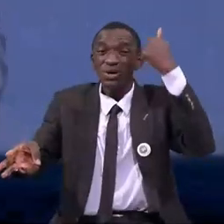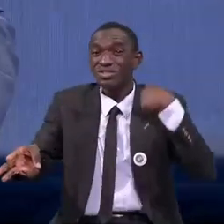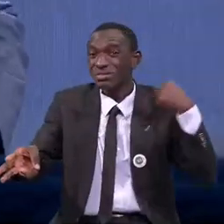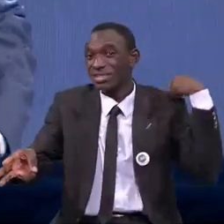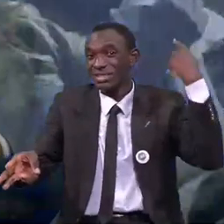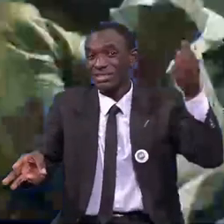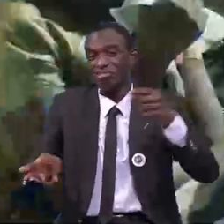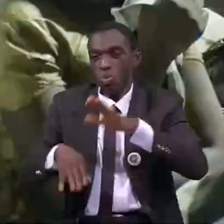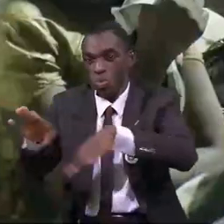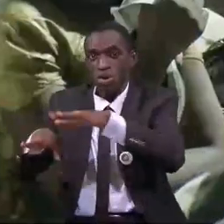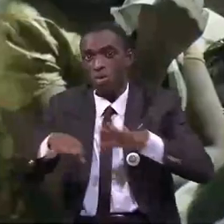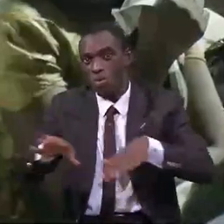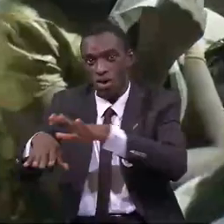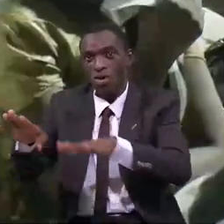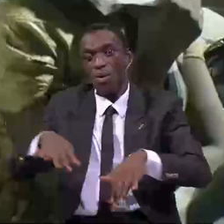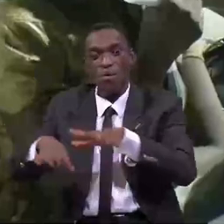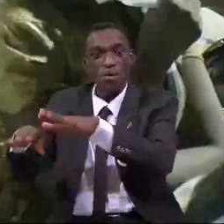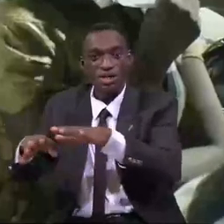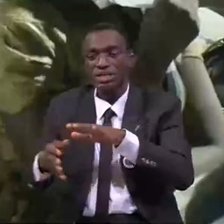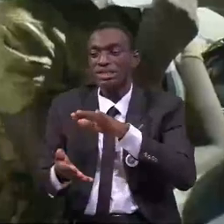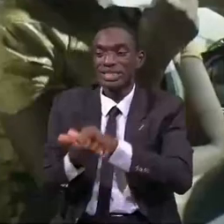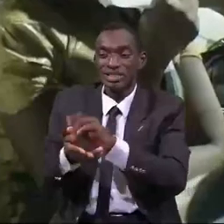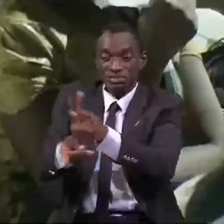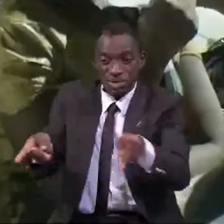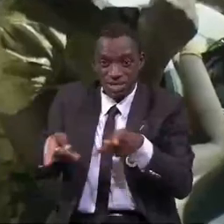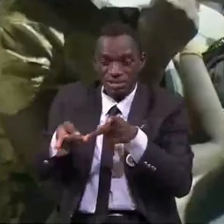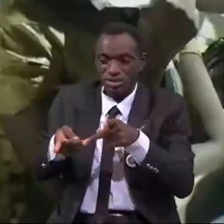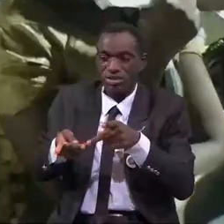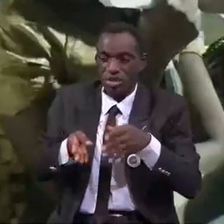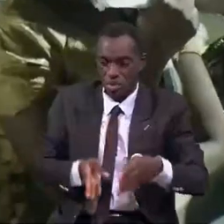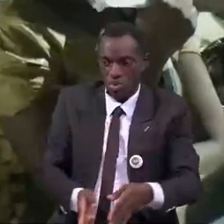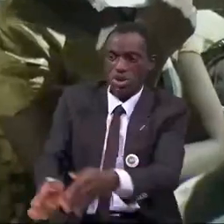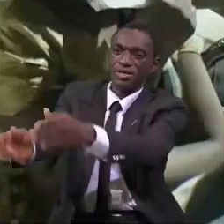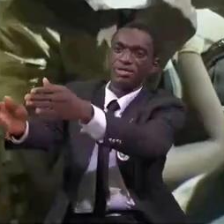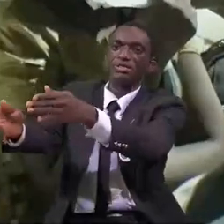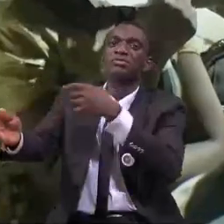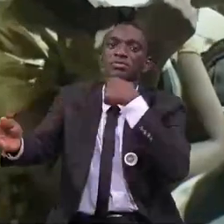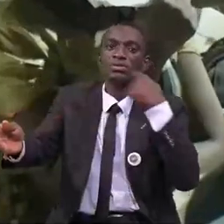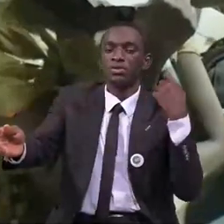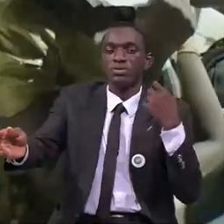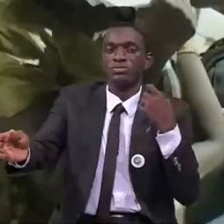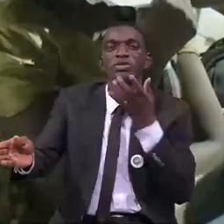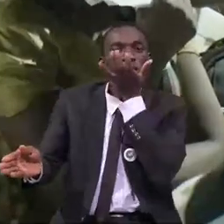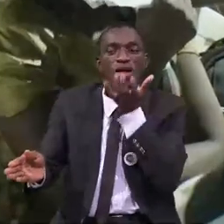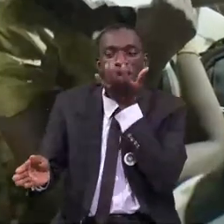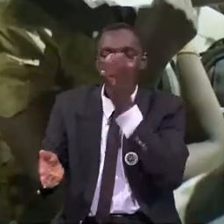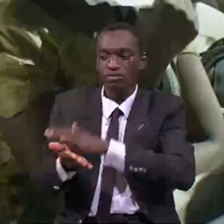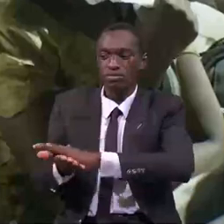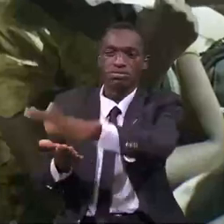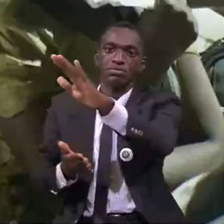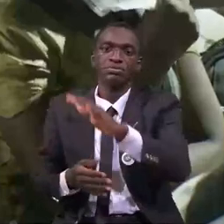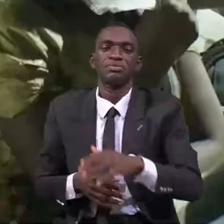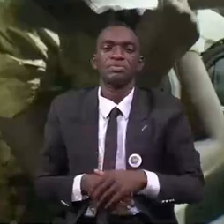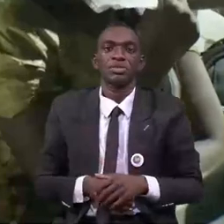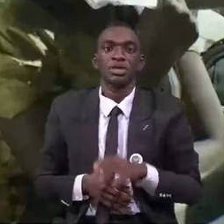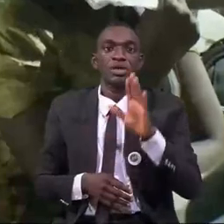retour le lieu que vous passez à tout moment et va frayer une voie là-bas les herbes seront séchées là-bas parce que tu